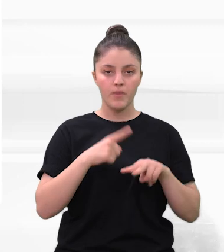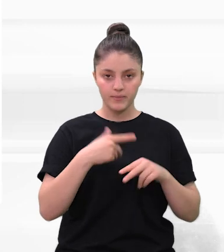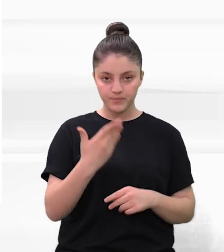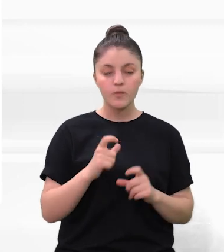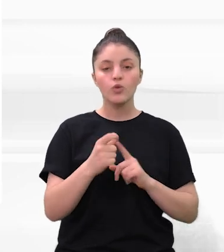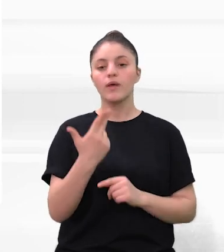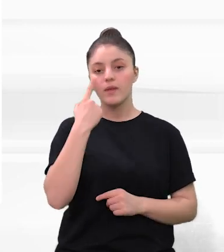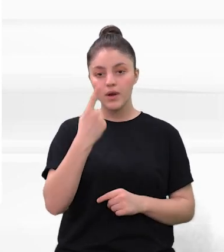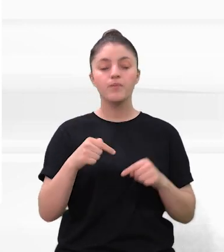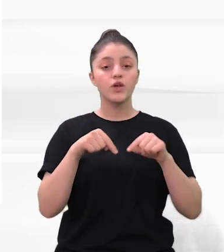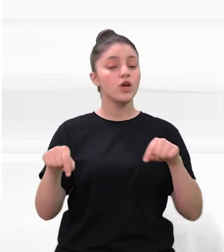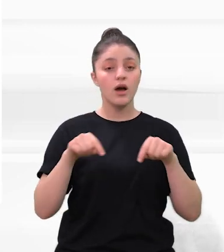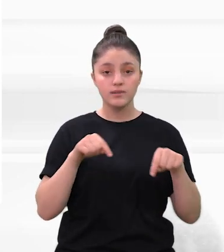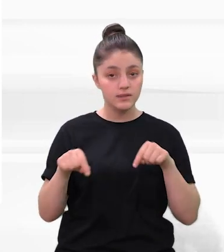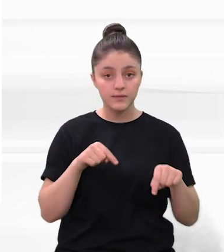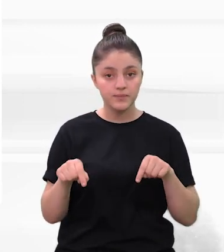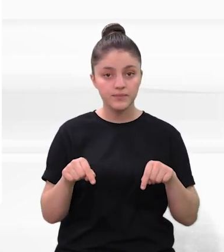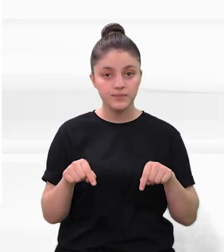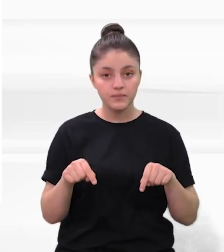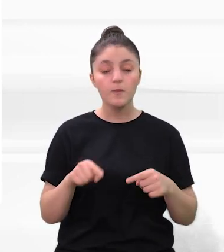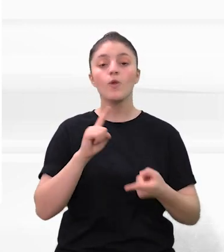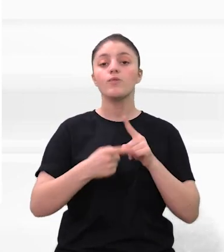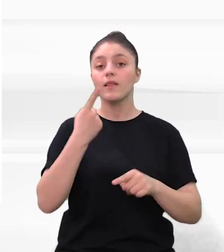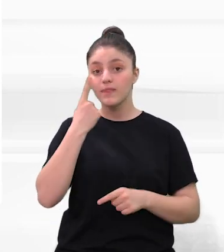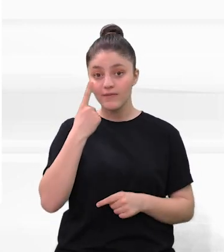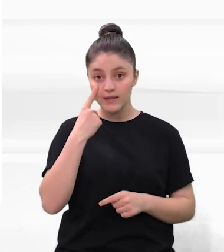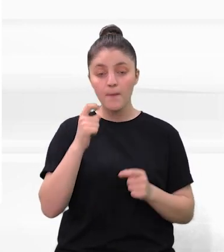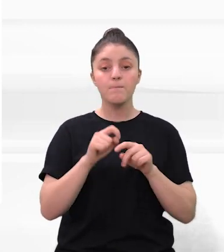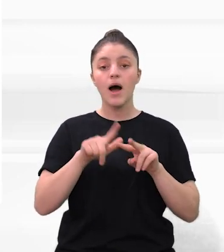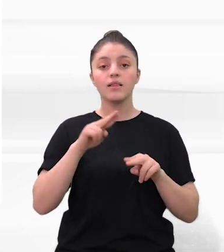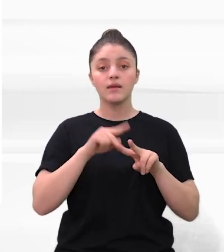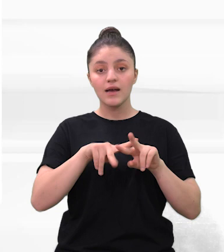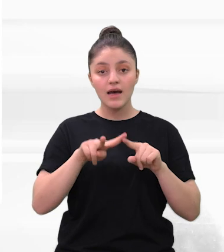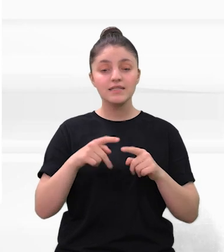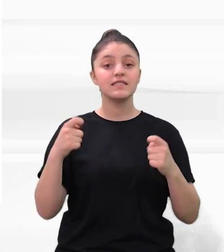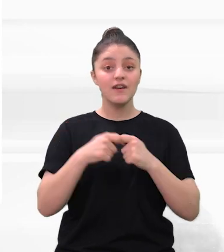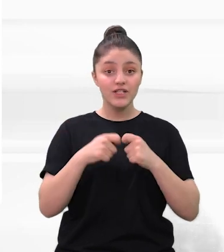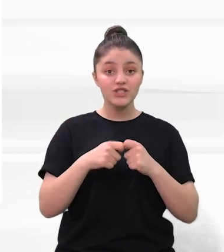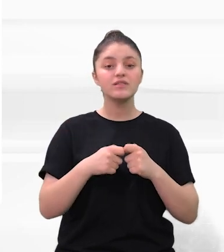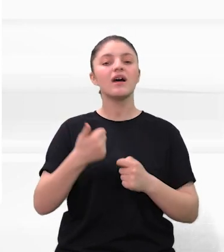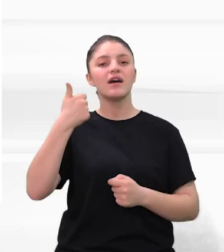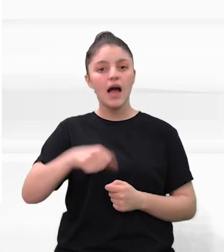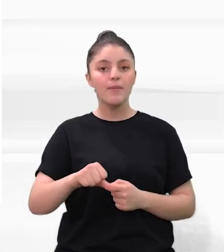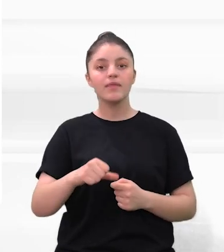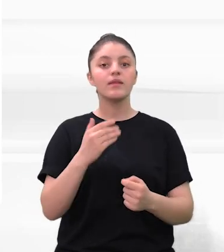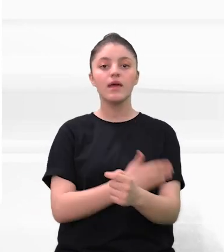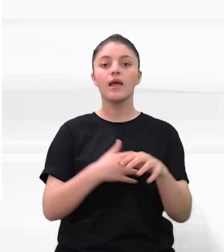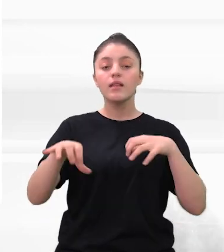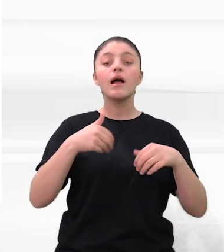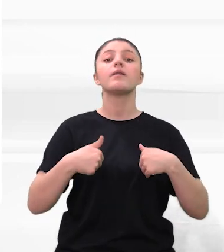soru 7 Aşağıdakilerden hangisi Osmanlı Devleti'nin Balkan Savaşı'nda kaybettiği arasında gösterilemez